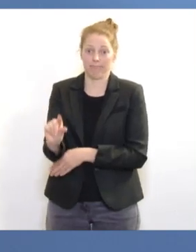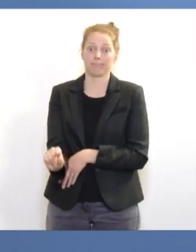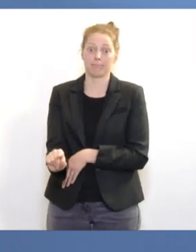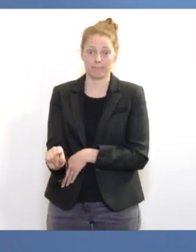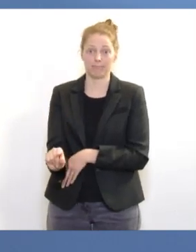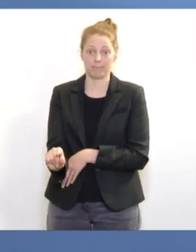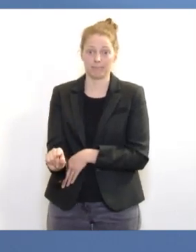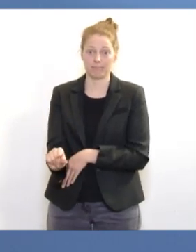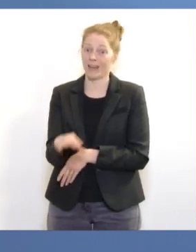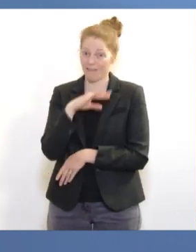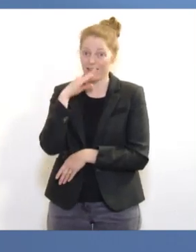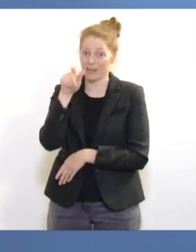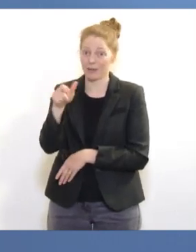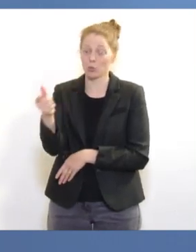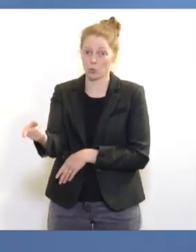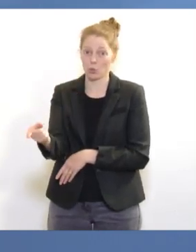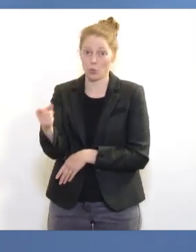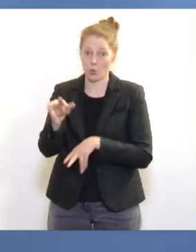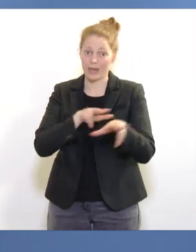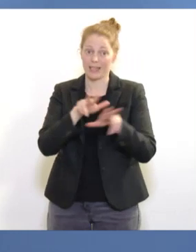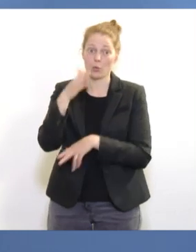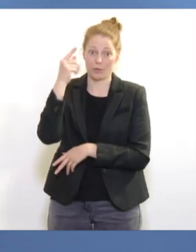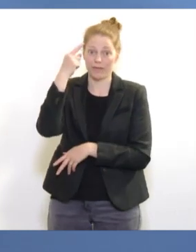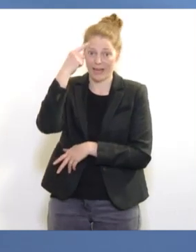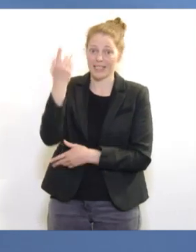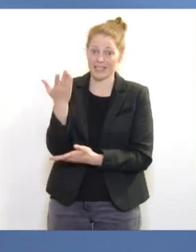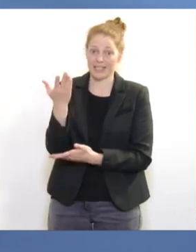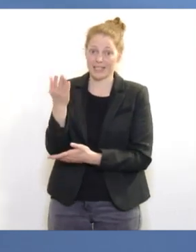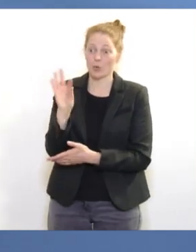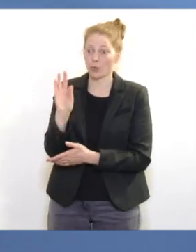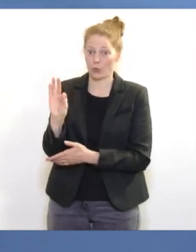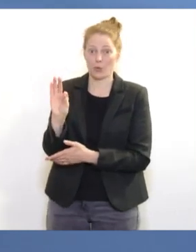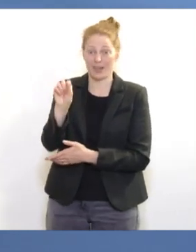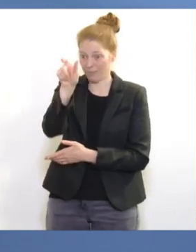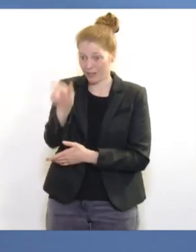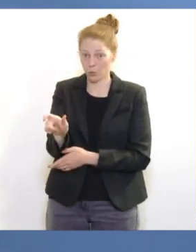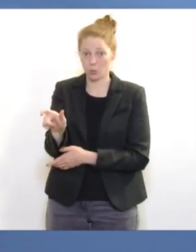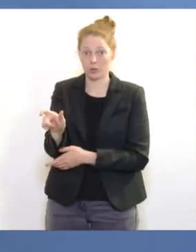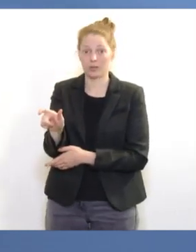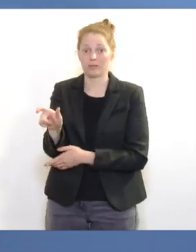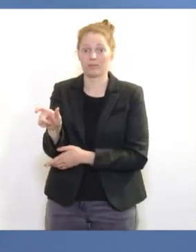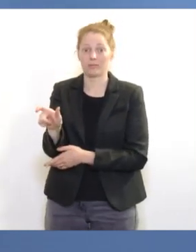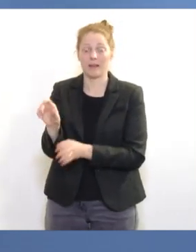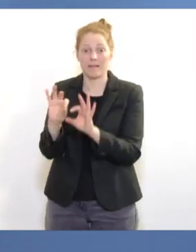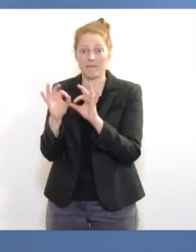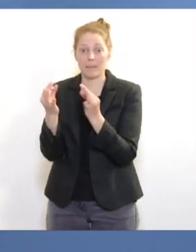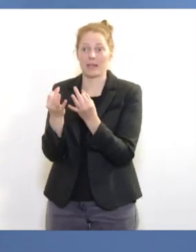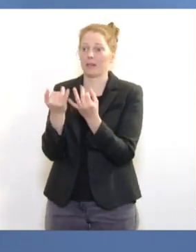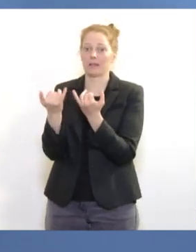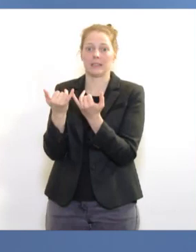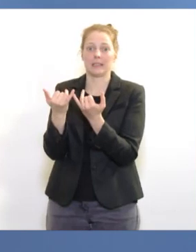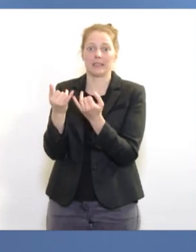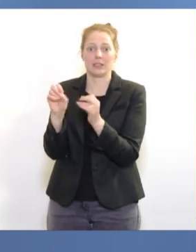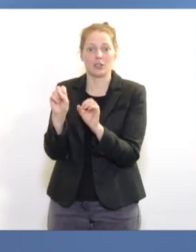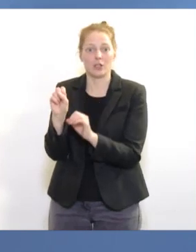Kenntnis stellen. Die Regierung ist sich auch bewusst, dass das zu ganz dramatischen Situationen kann feiern. Leute, die Leute zu bezahlen